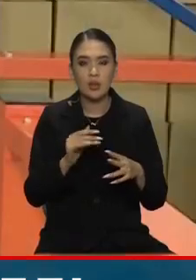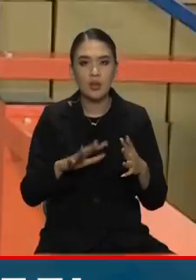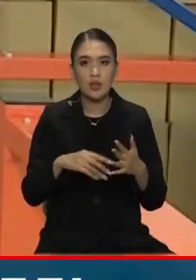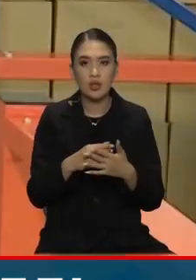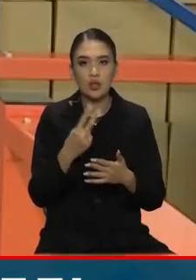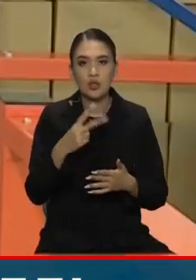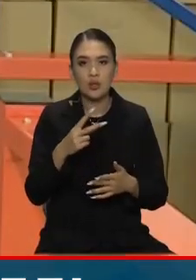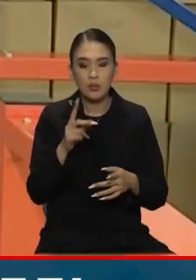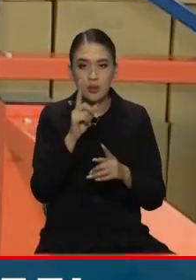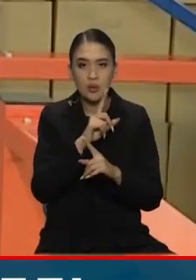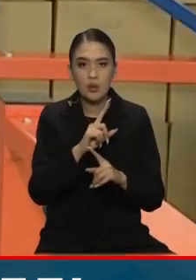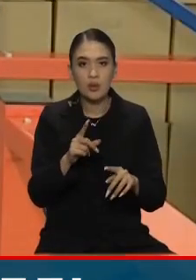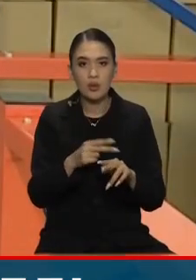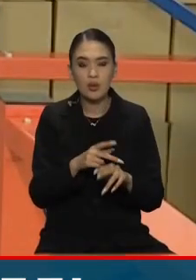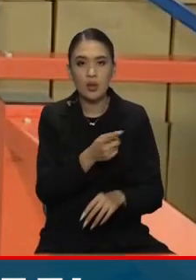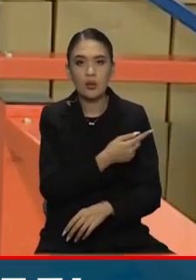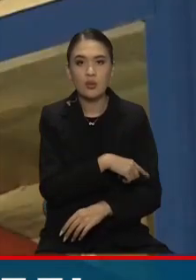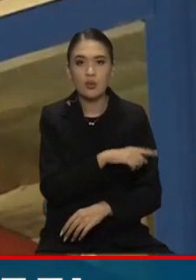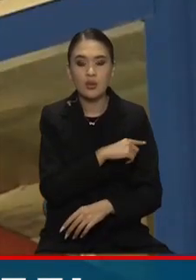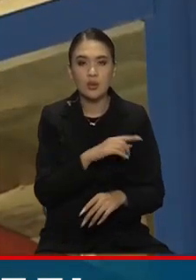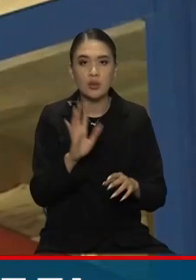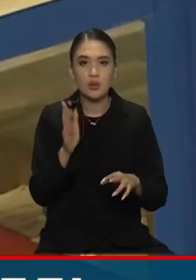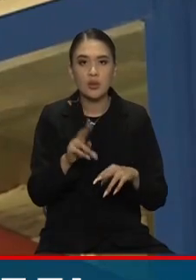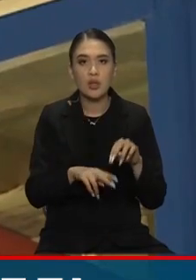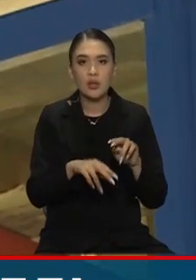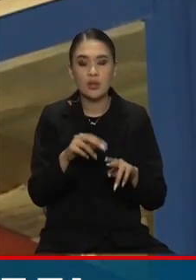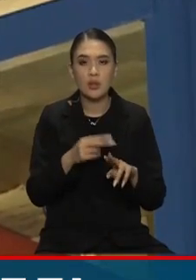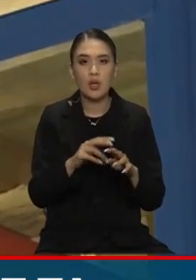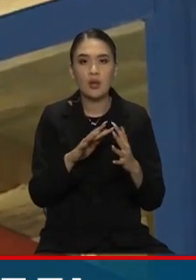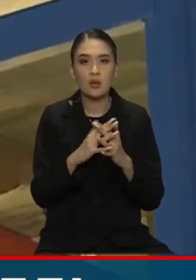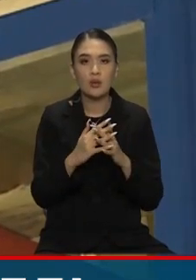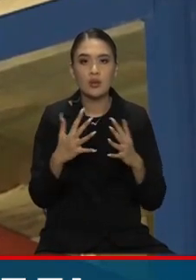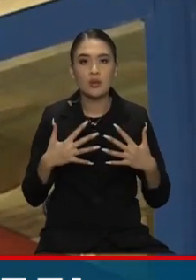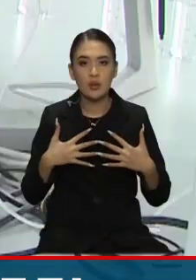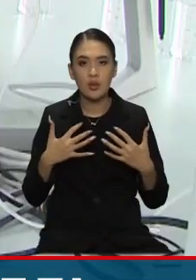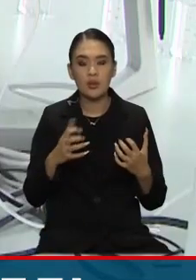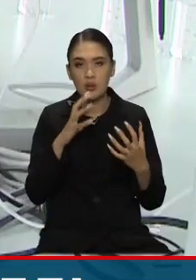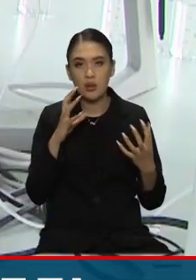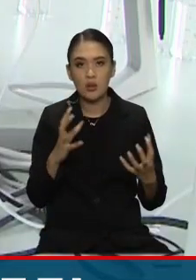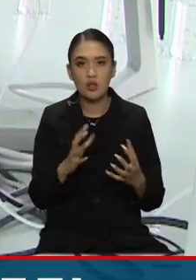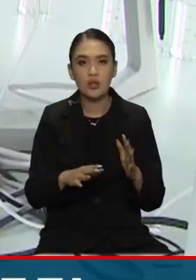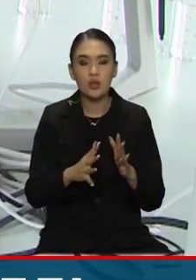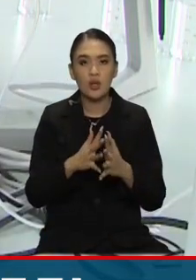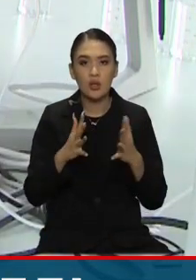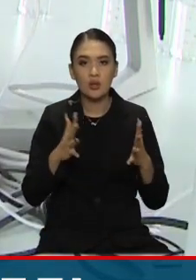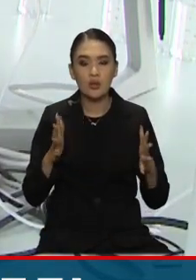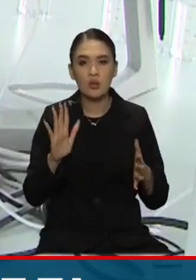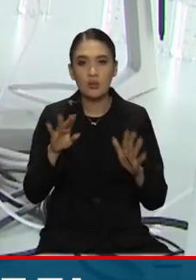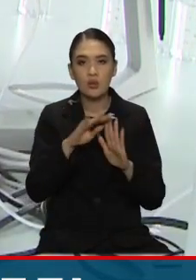20 заманауи көпбейінді аурухана салынады. Сондай-ақ ауылдық денсаулық сақтауды жаңғырту ұлттық жобасы